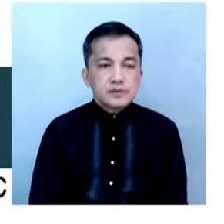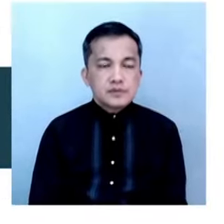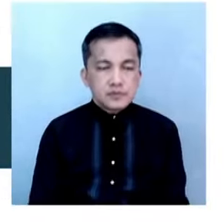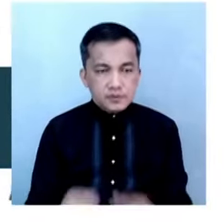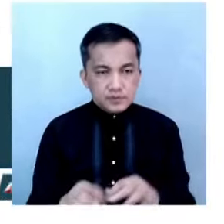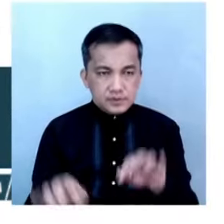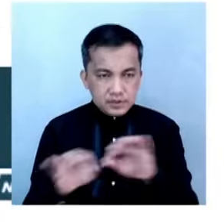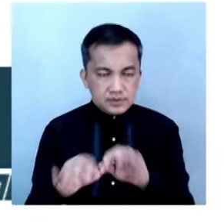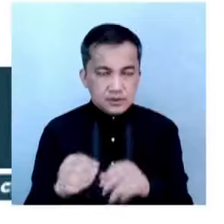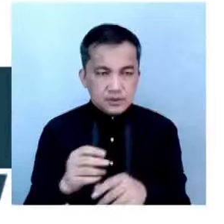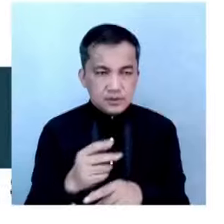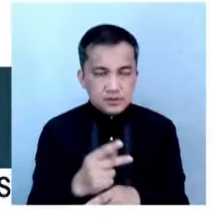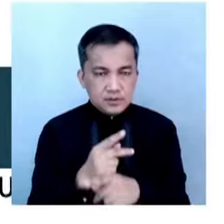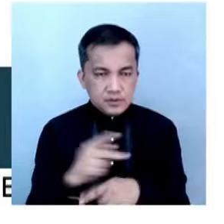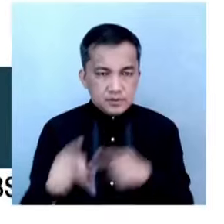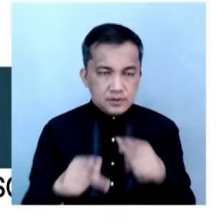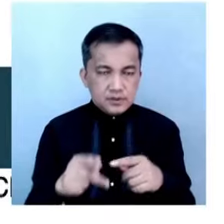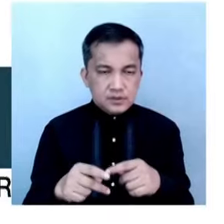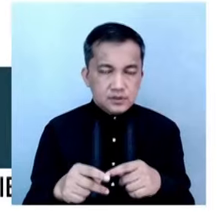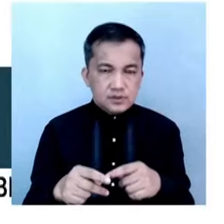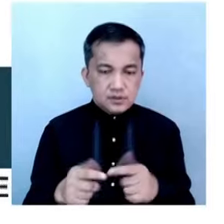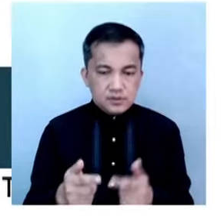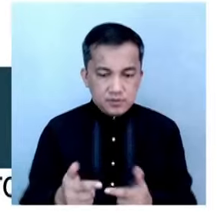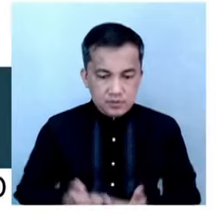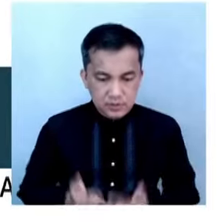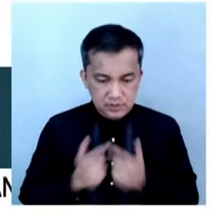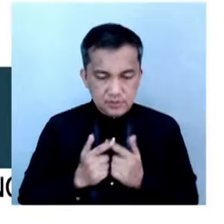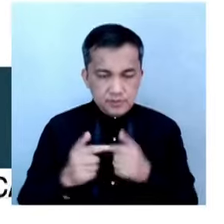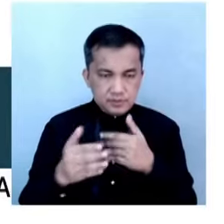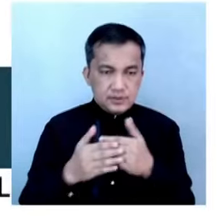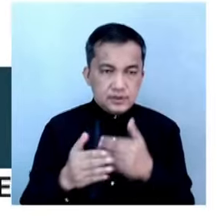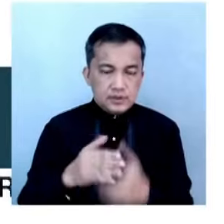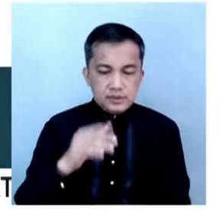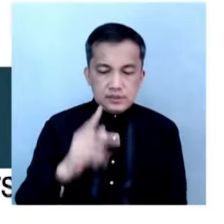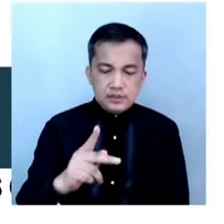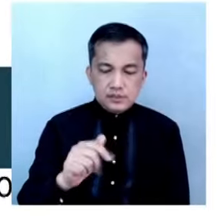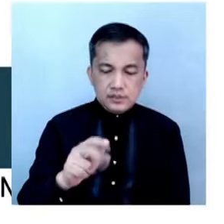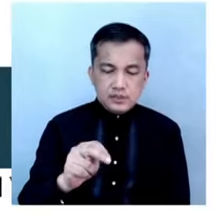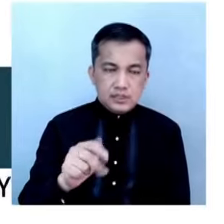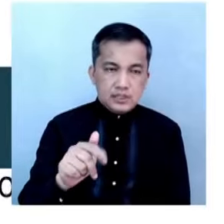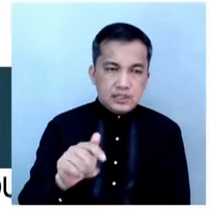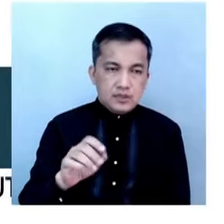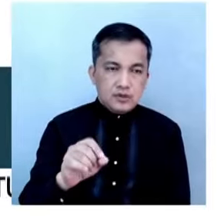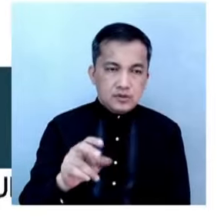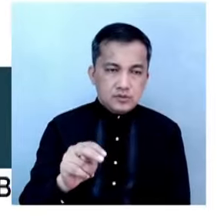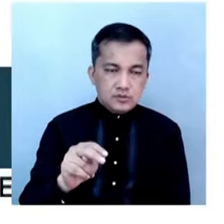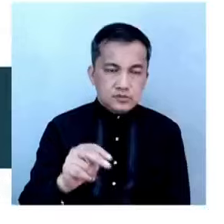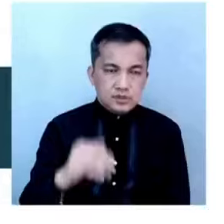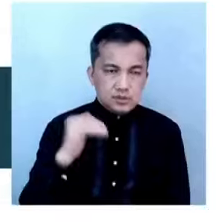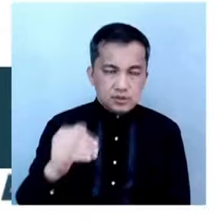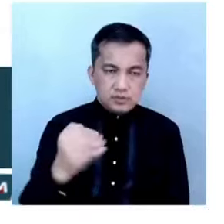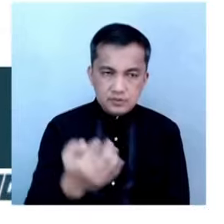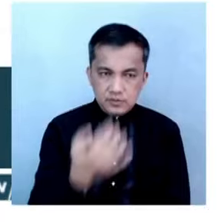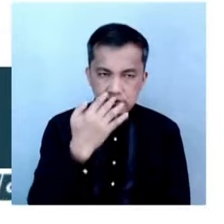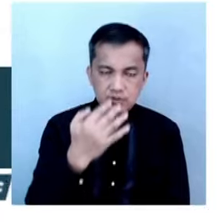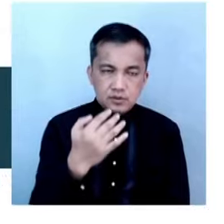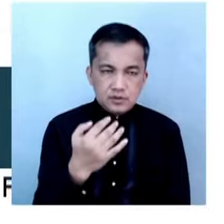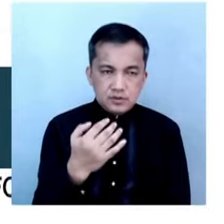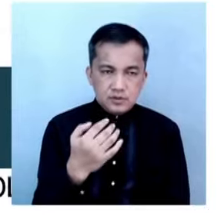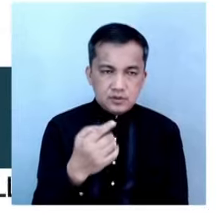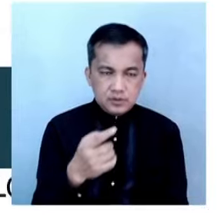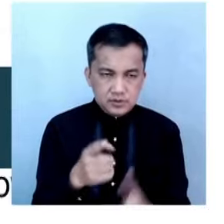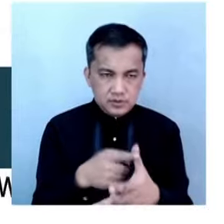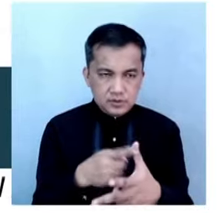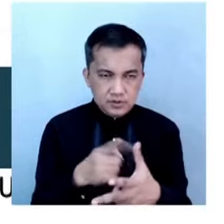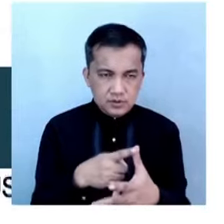kababayan, especially those living near Canlaon na maiwasan ma-inhale yung ash. So yan po yung ano, critical